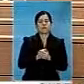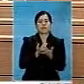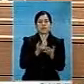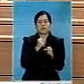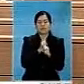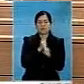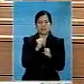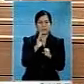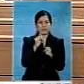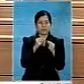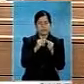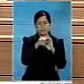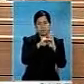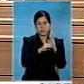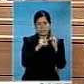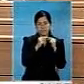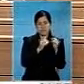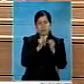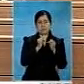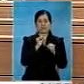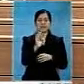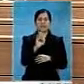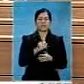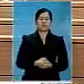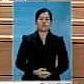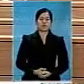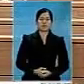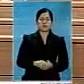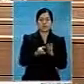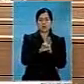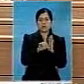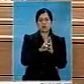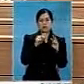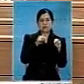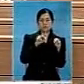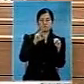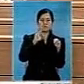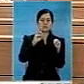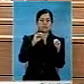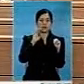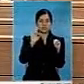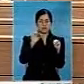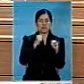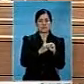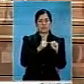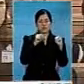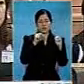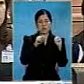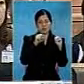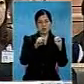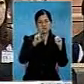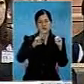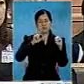จนรายละเอียดต่างๆผมคงไม่มีเวลาพูดนะครับส่วนเรื่องสุดท้ายมาตรา68กับ237หลายท่านพูดไปแล้วแต่ผมจะย้ำนิดเดียว